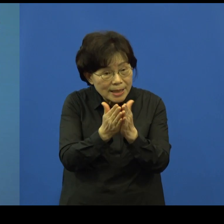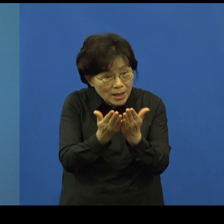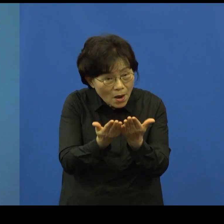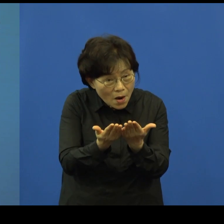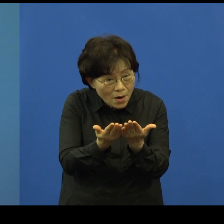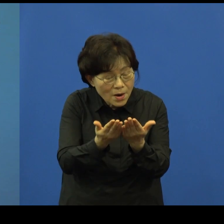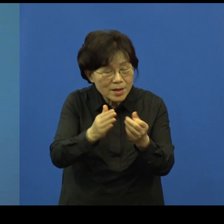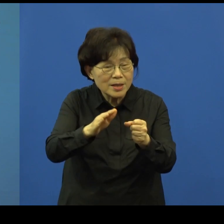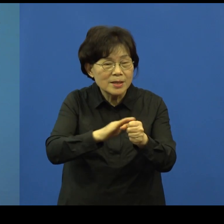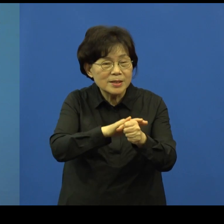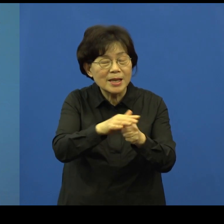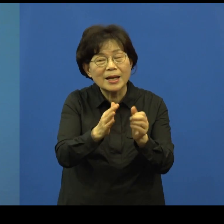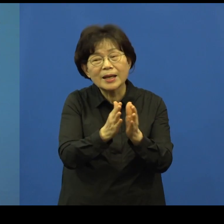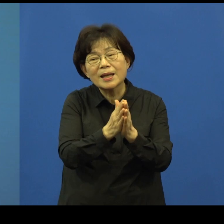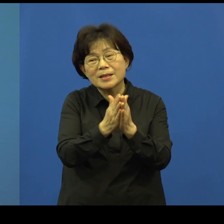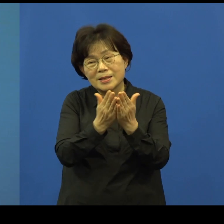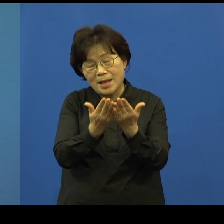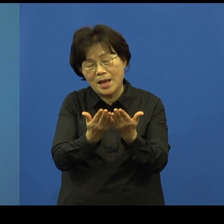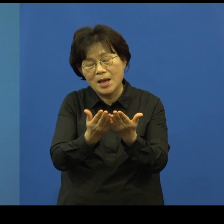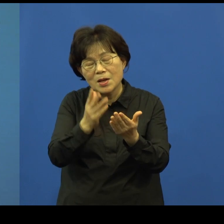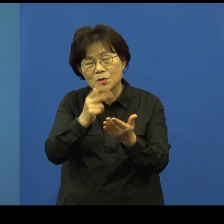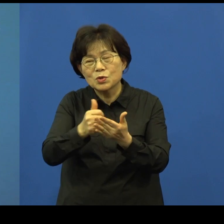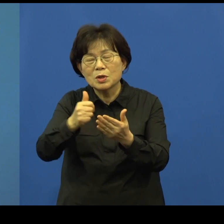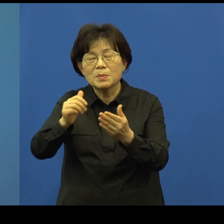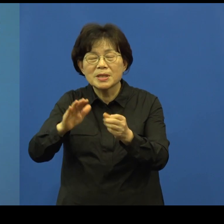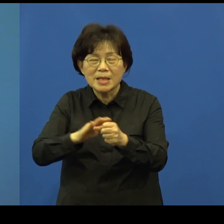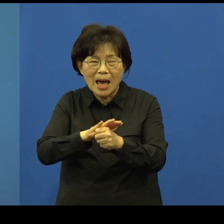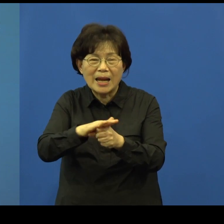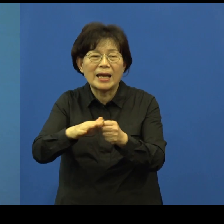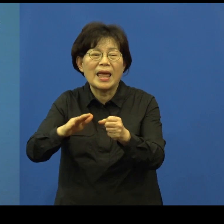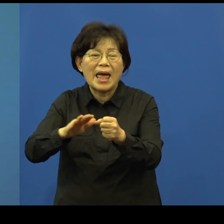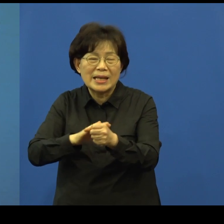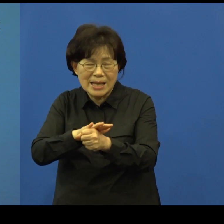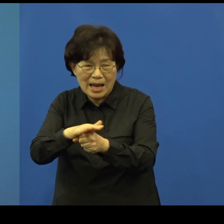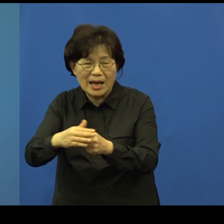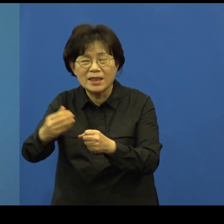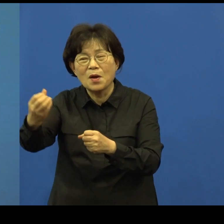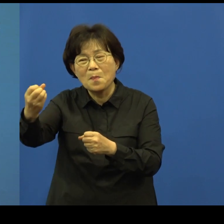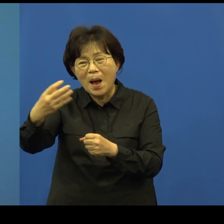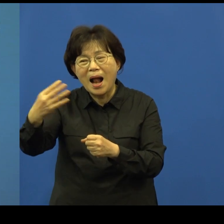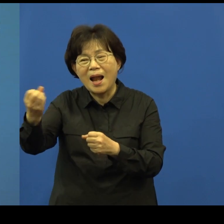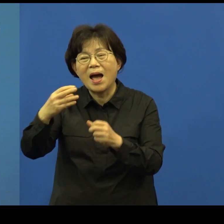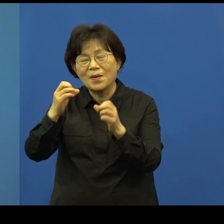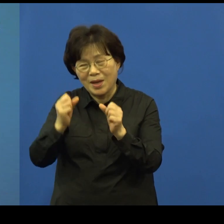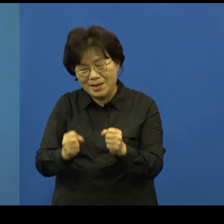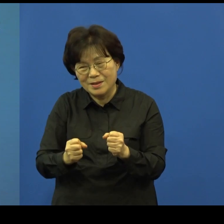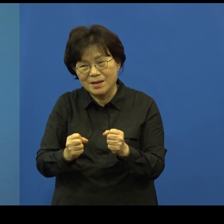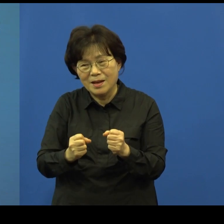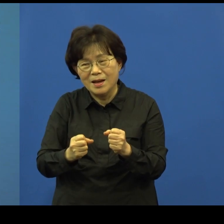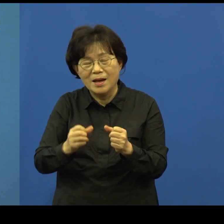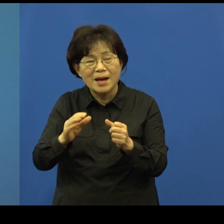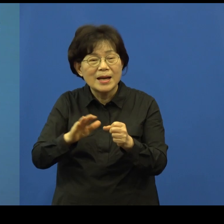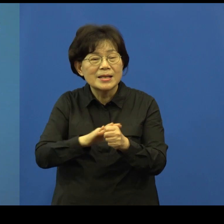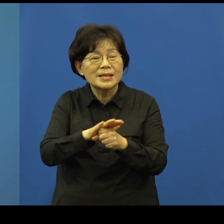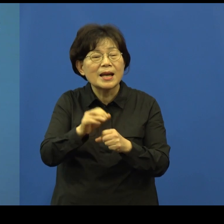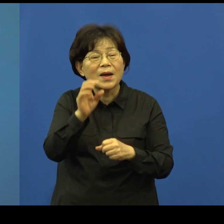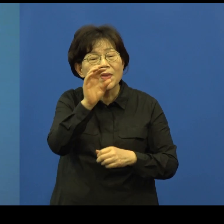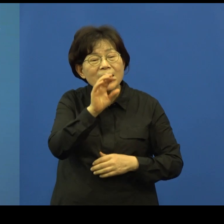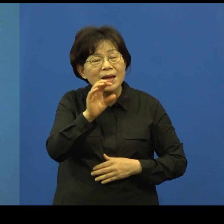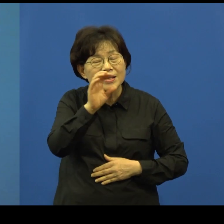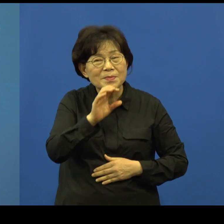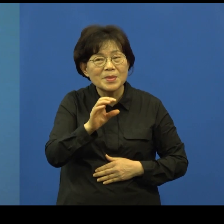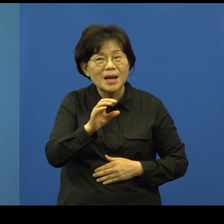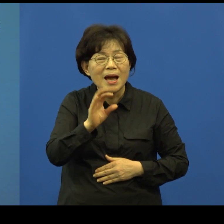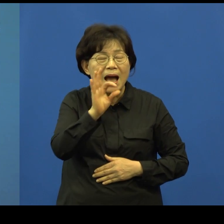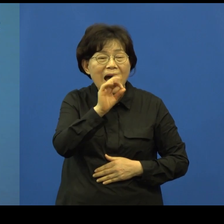책이에요. 우리에게 사랑한다고 주님은 계속 말씀하세요. 연서예요, 연서. 성경은 연서예요.